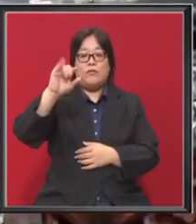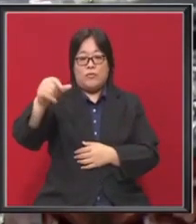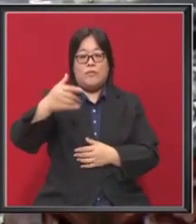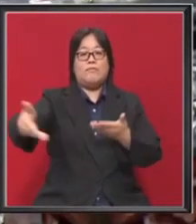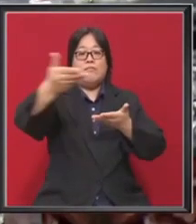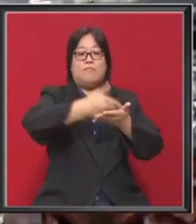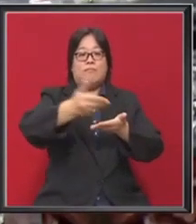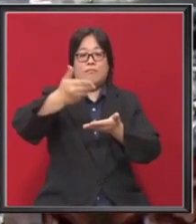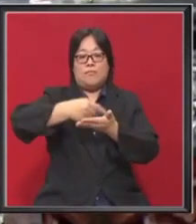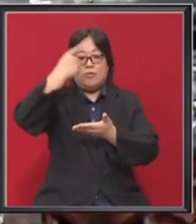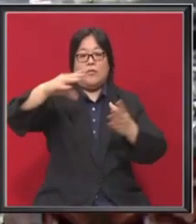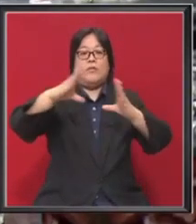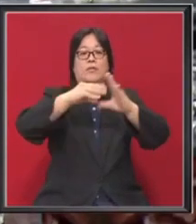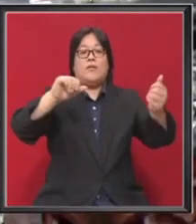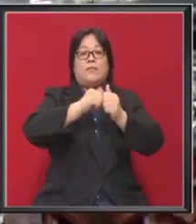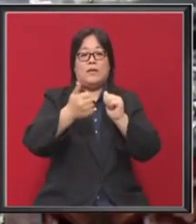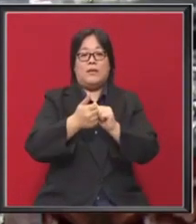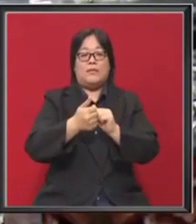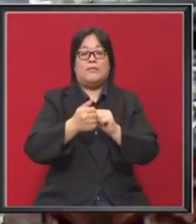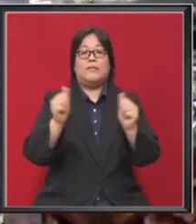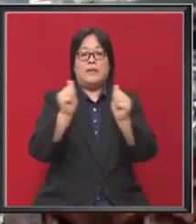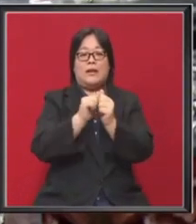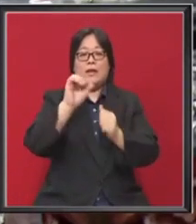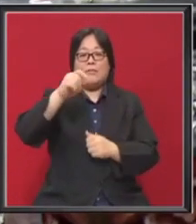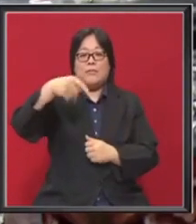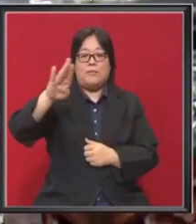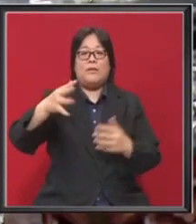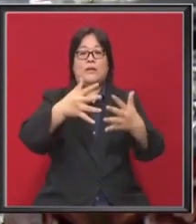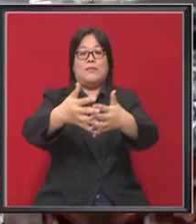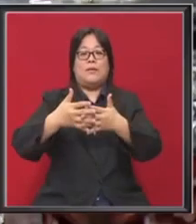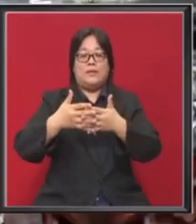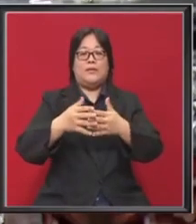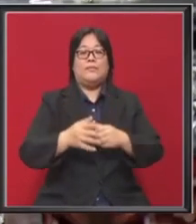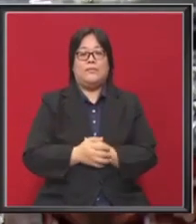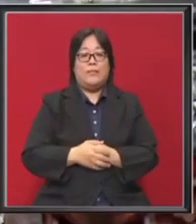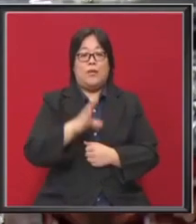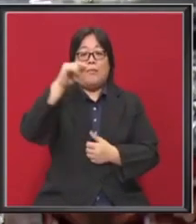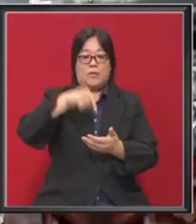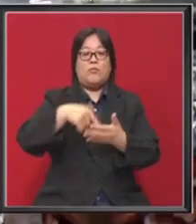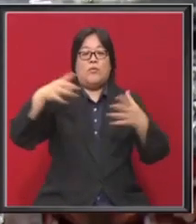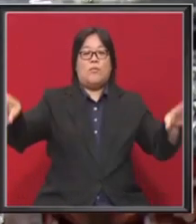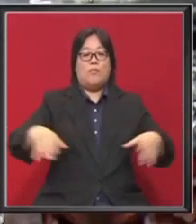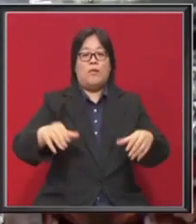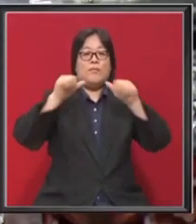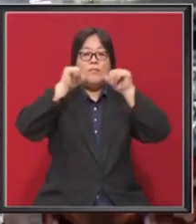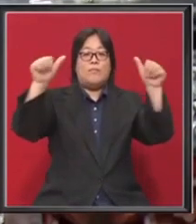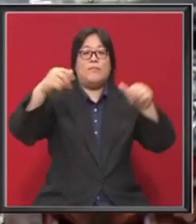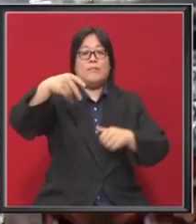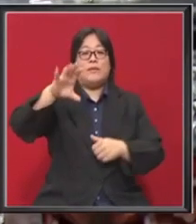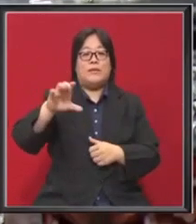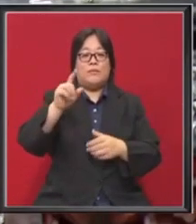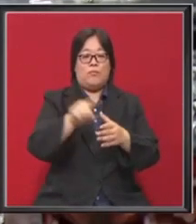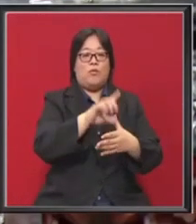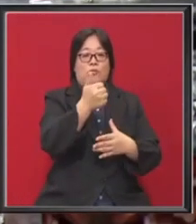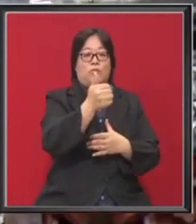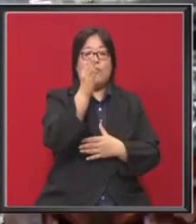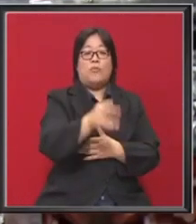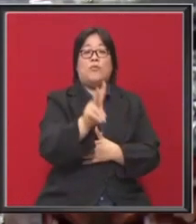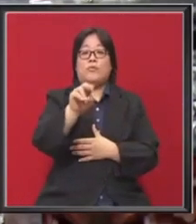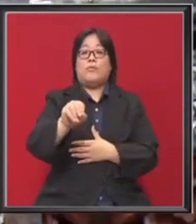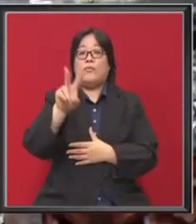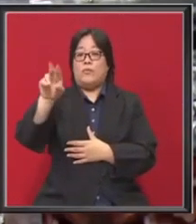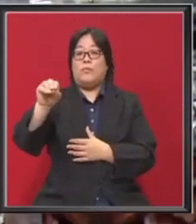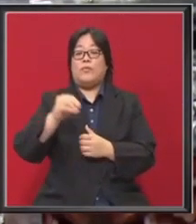untuk menyelesaikan survei dengan pihak Slipi Amerika Serikat Sadiqah ini telah mengadakan sidang musyawarah remaya pada bulan Oktober